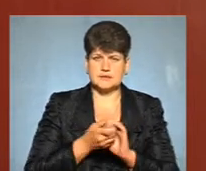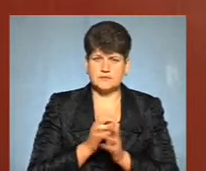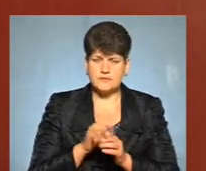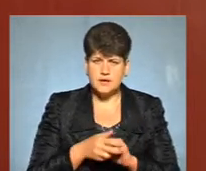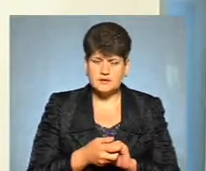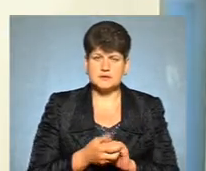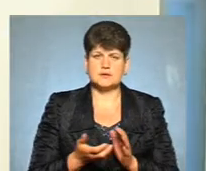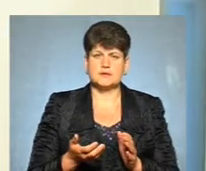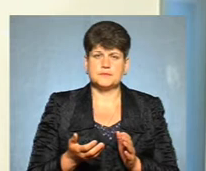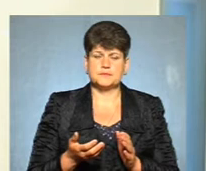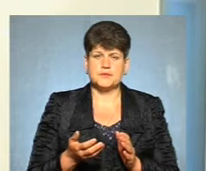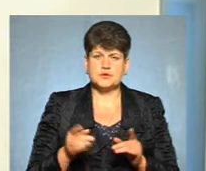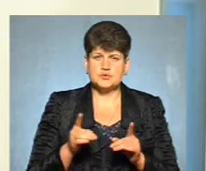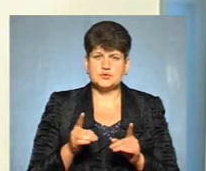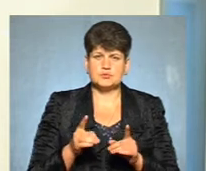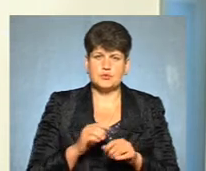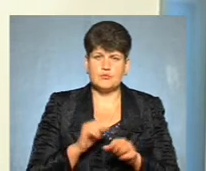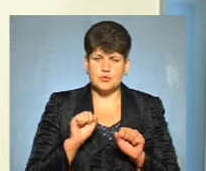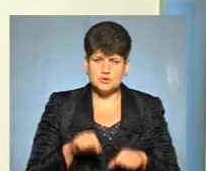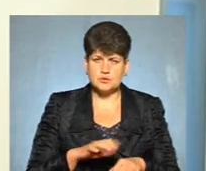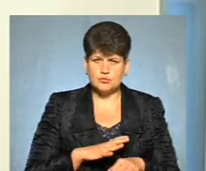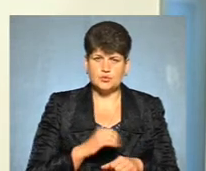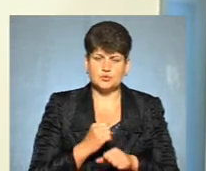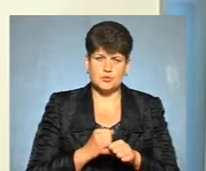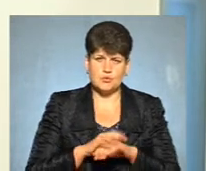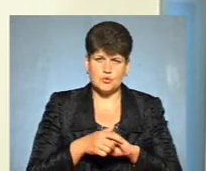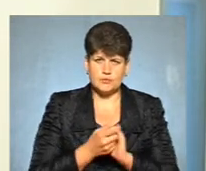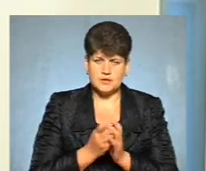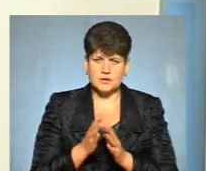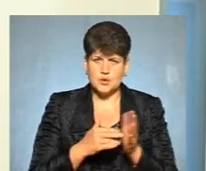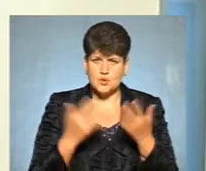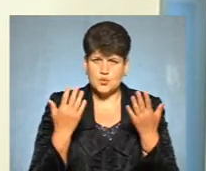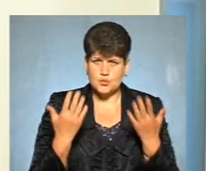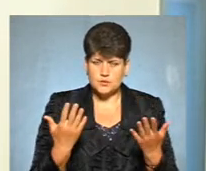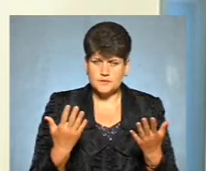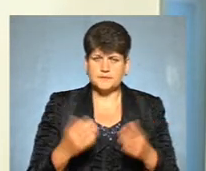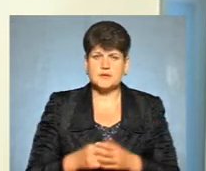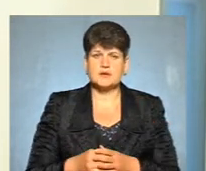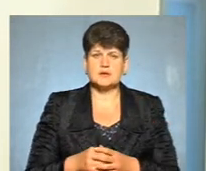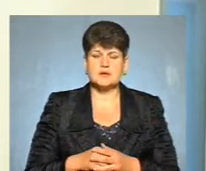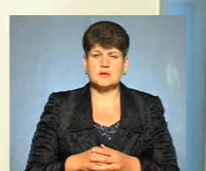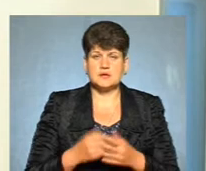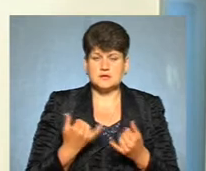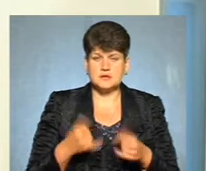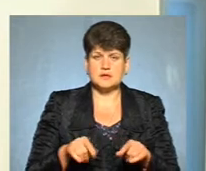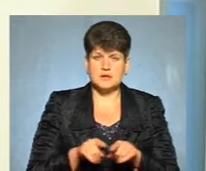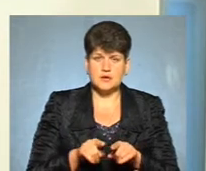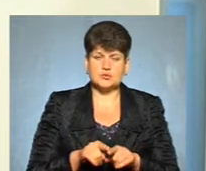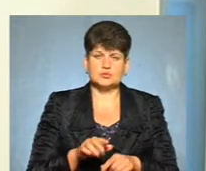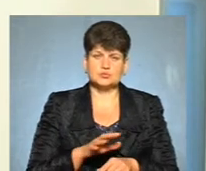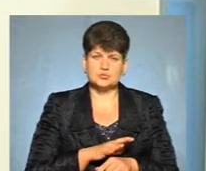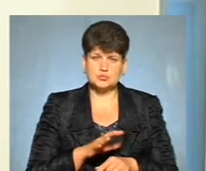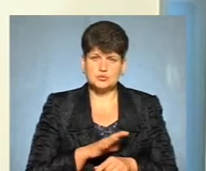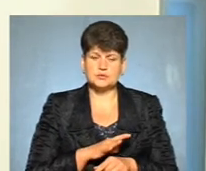міг обробити свої руки відповідним розчином. В санітарних кімнатах також були наявні